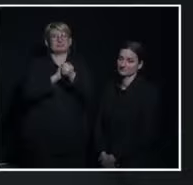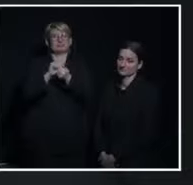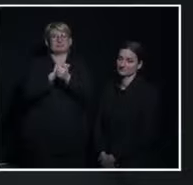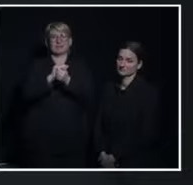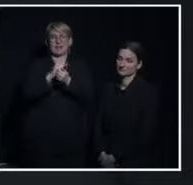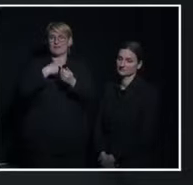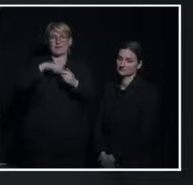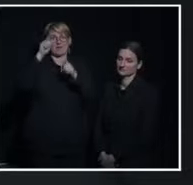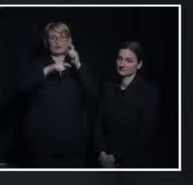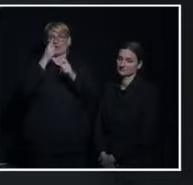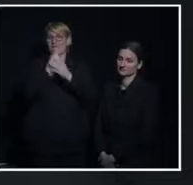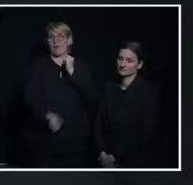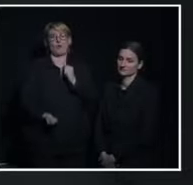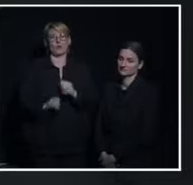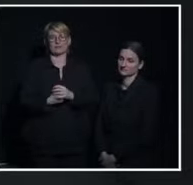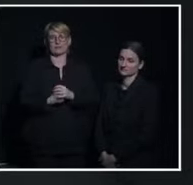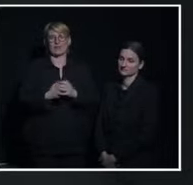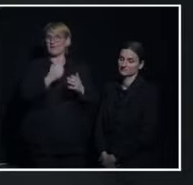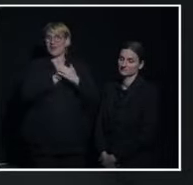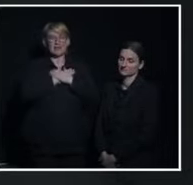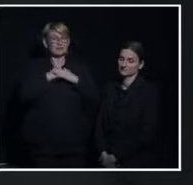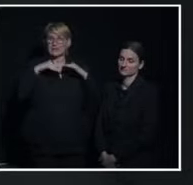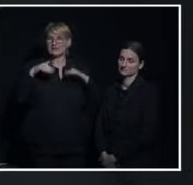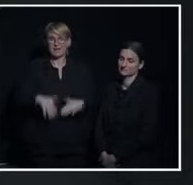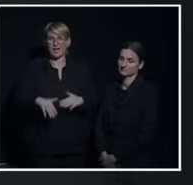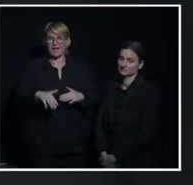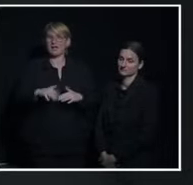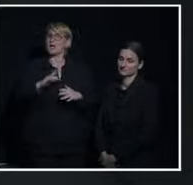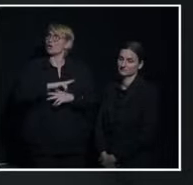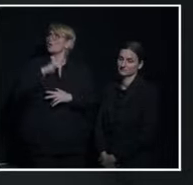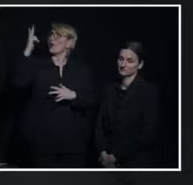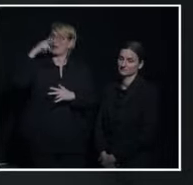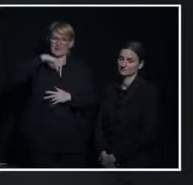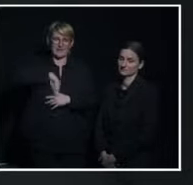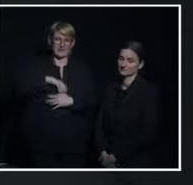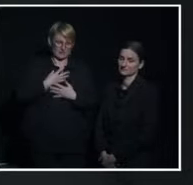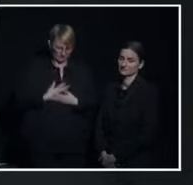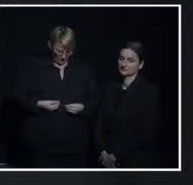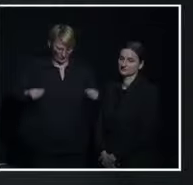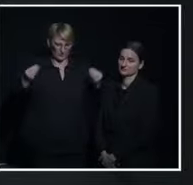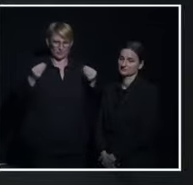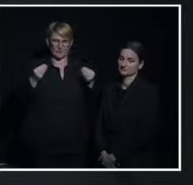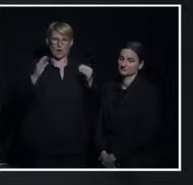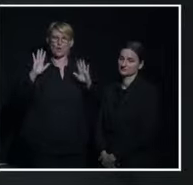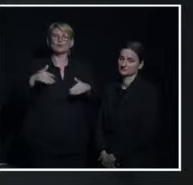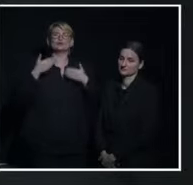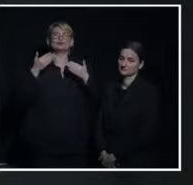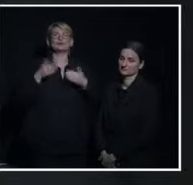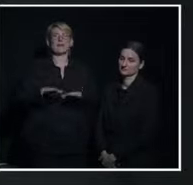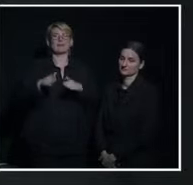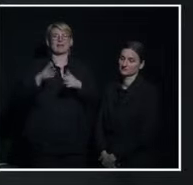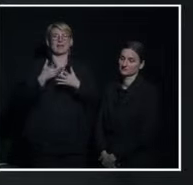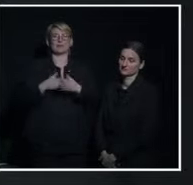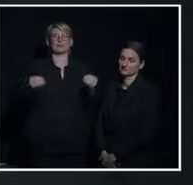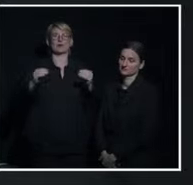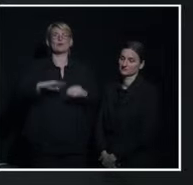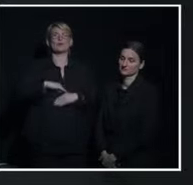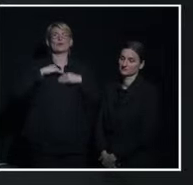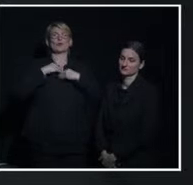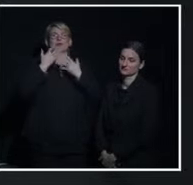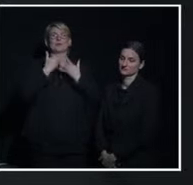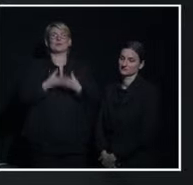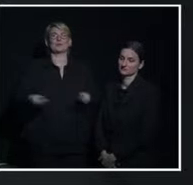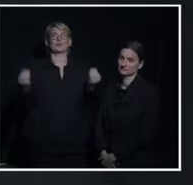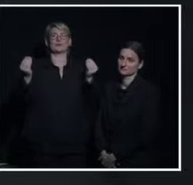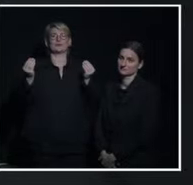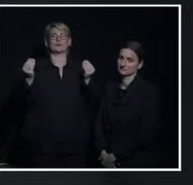Menschen verloren. Wenn wir die Liebe nicht haben, geben wir die Gottheit in uns auf, die Unsterblichkeit und die Tugend. Ich